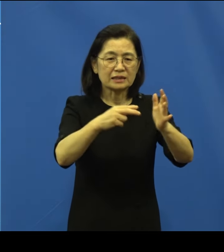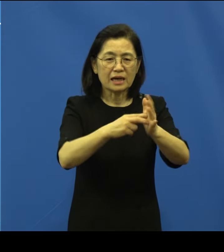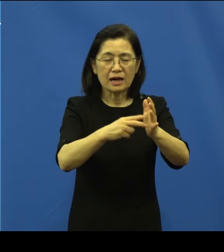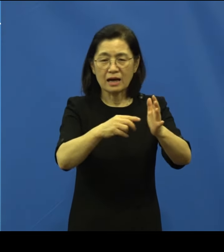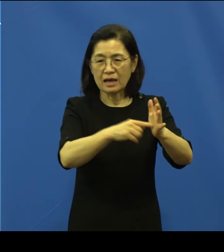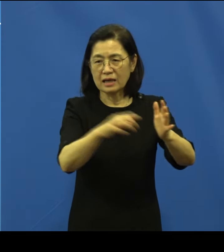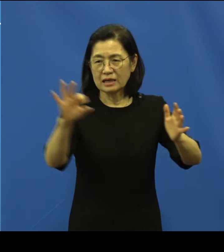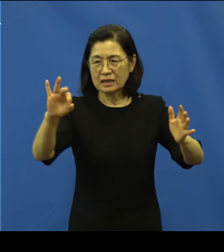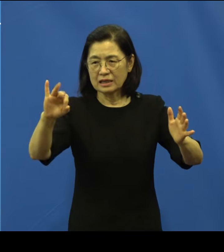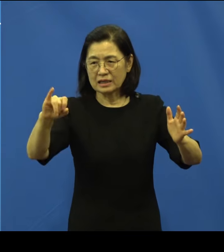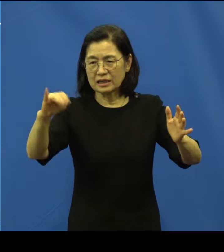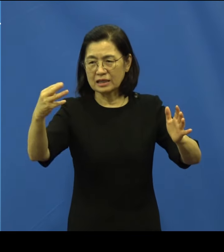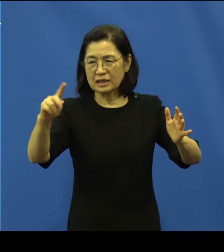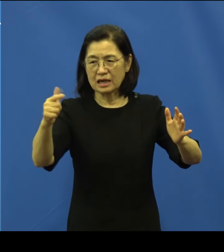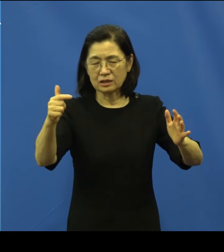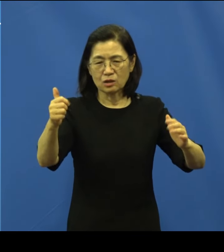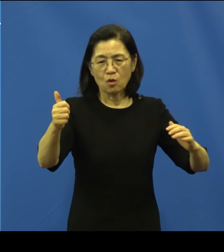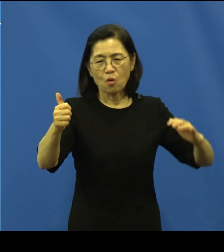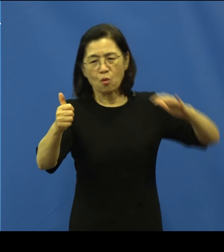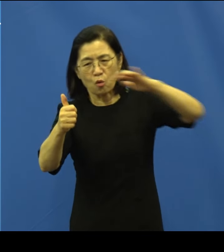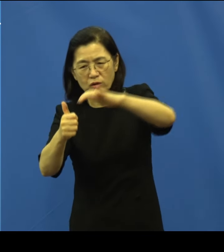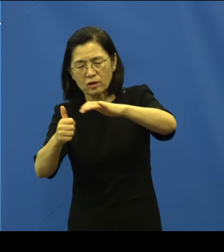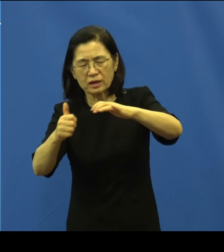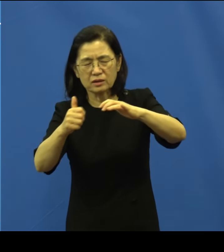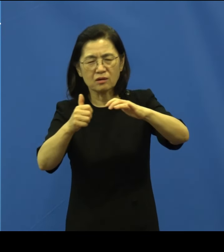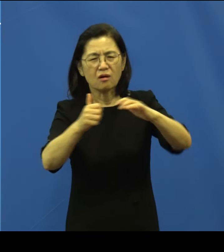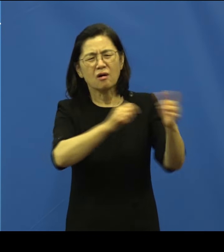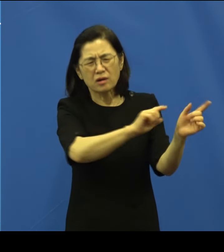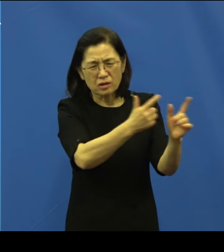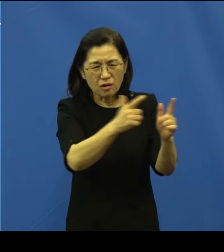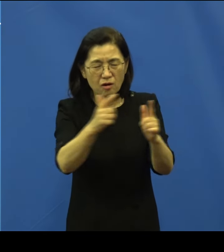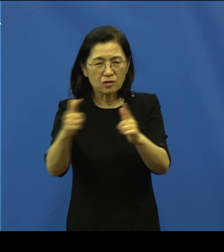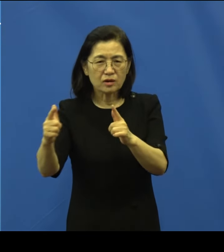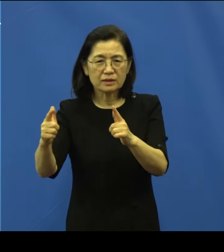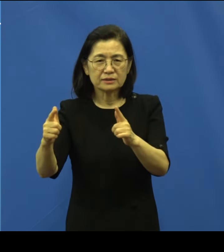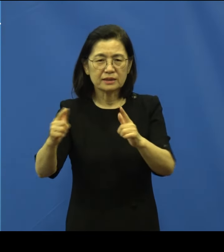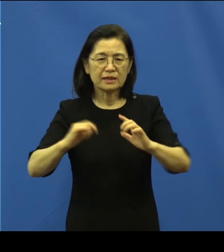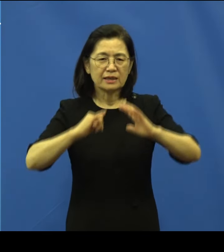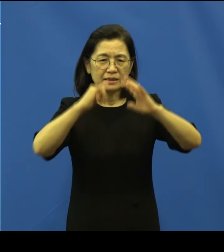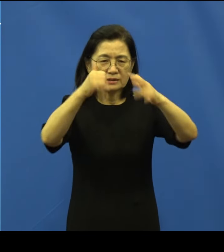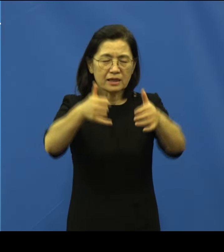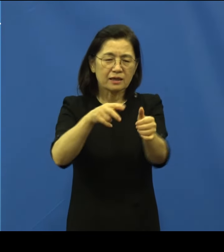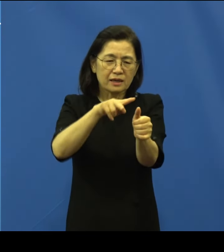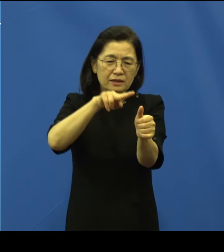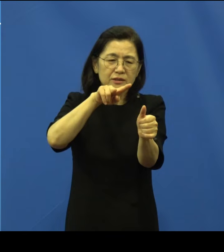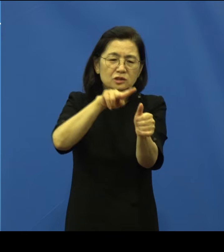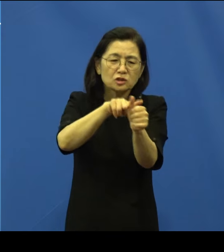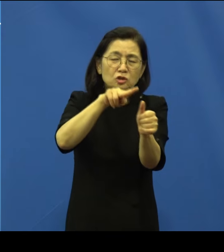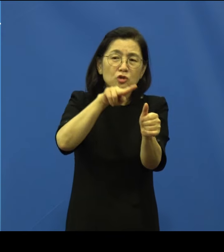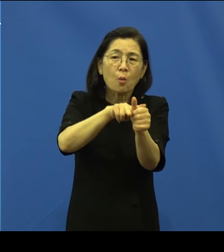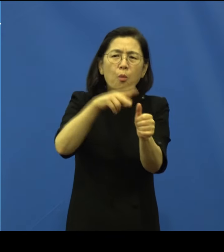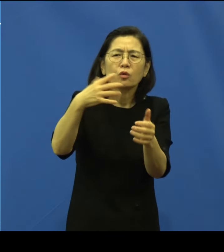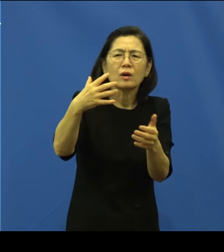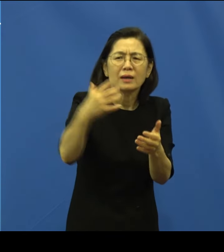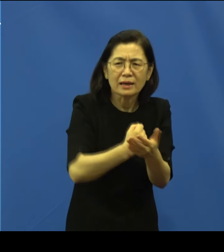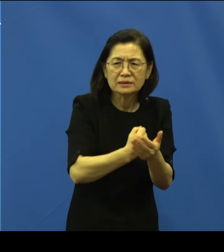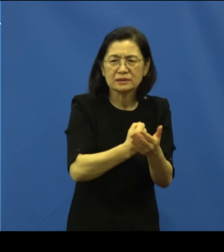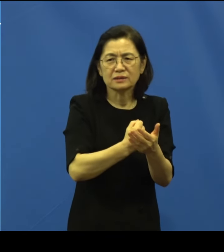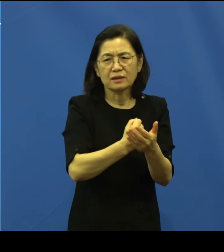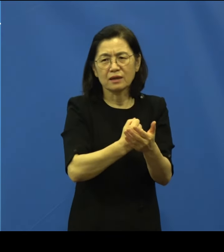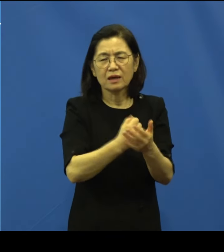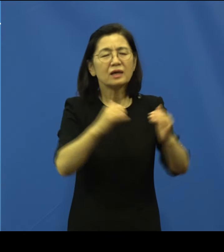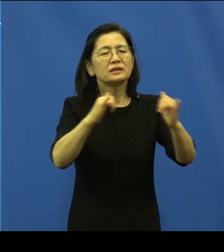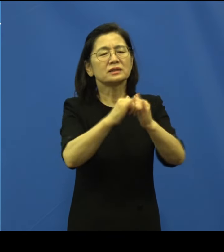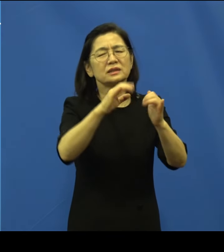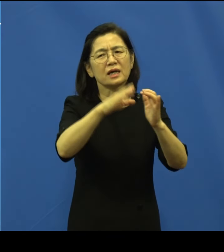다 이스라엘이 갖고 있는 모사드라고는 정보기관은 세계 최탑이에요, 탑. 뭐 엄청난 정보를